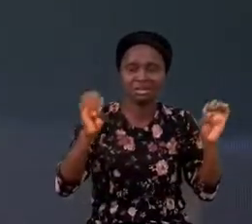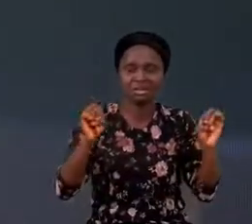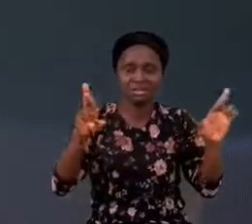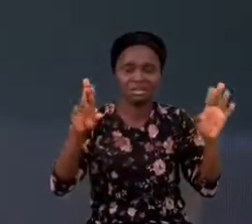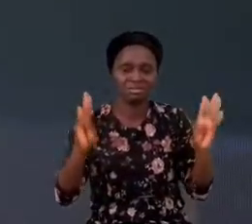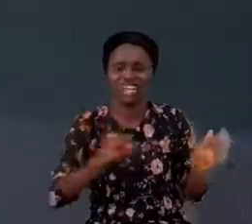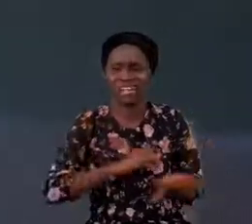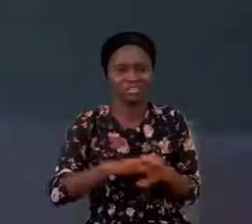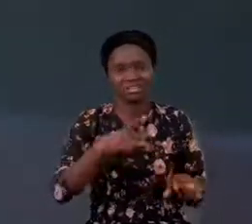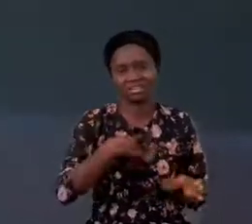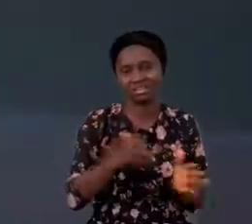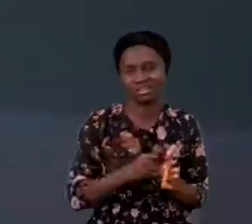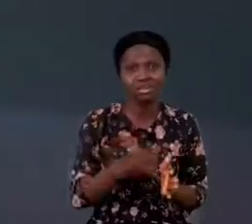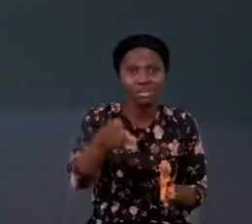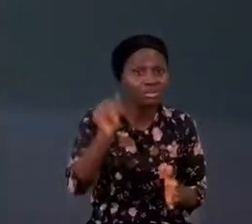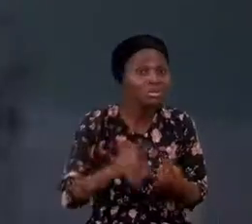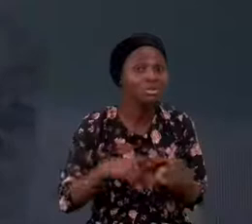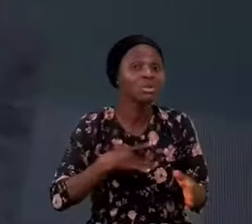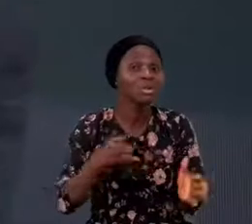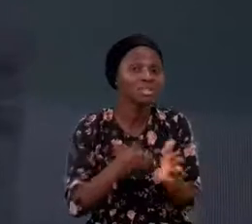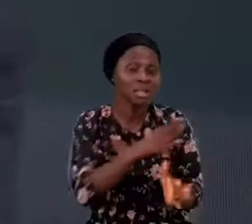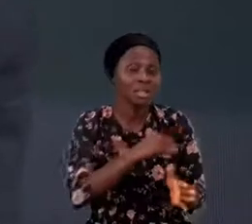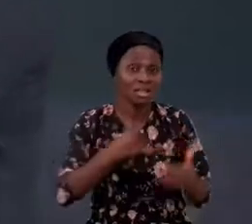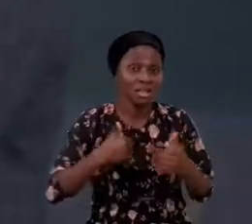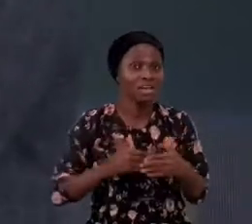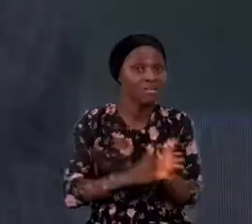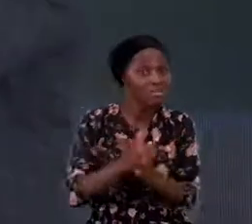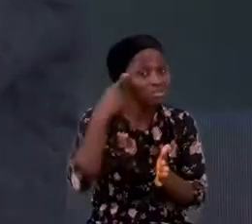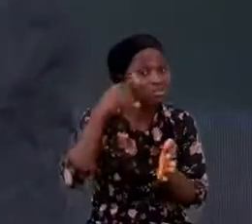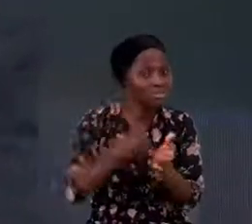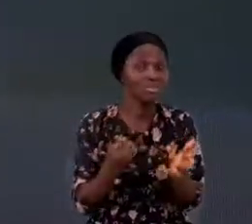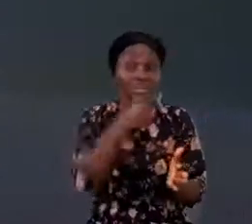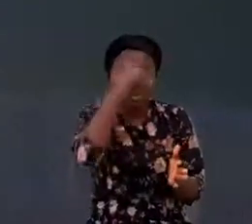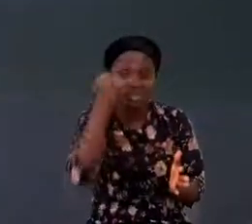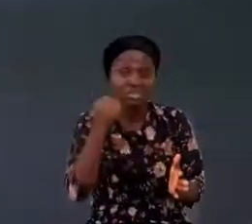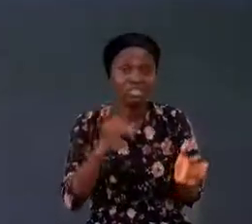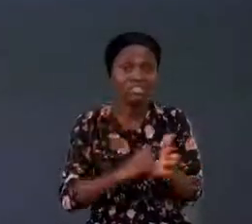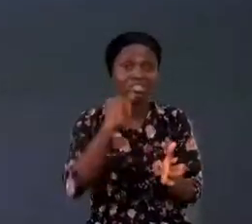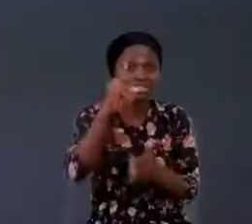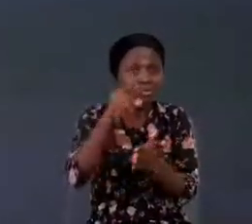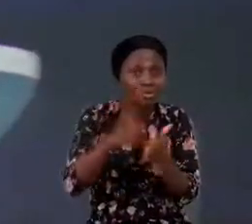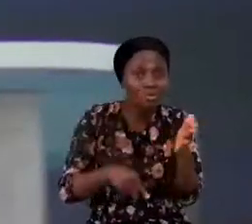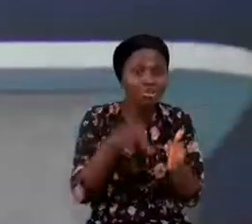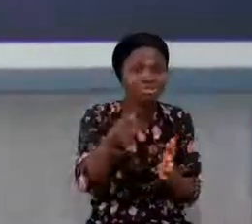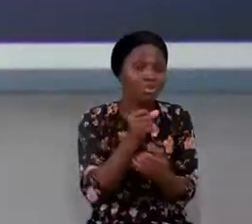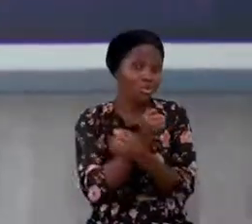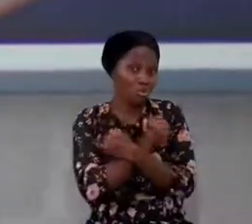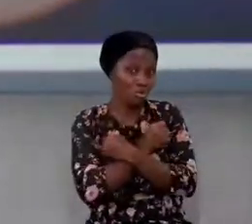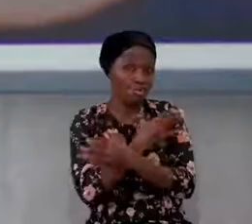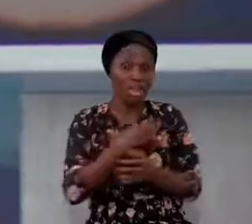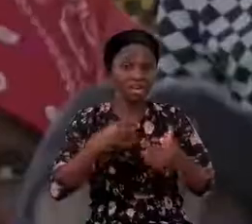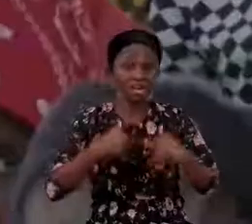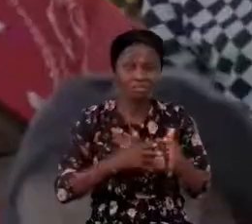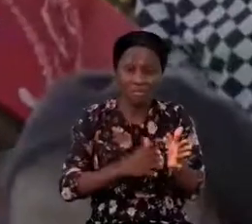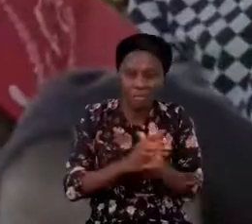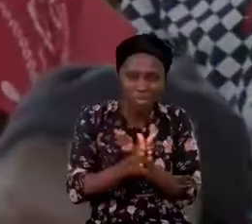Parce que c'est ce que vous aimez. Et pourquoi vous avez de la passion, c'est ça qui va déterminer la direction que vous suivez. Voilà